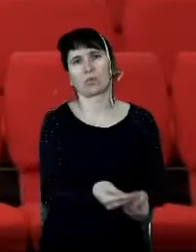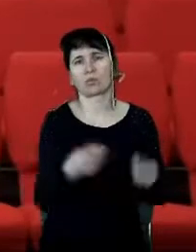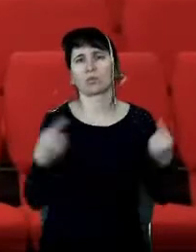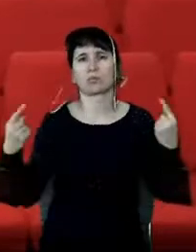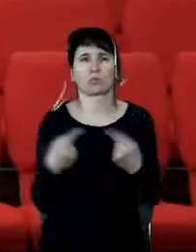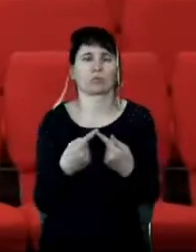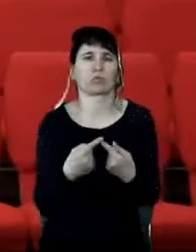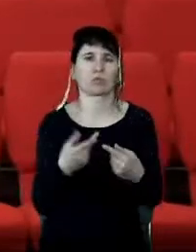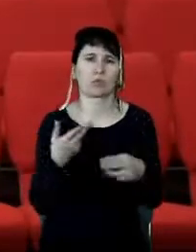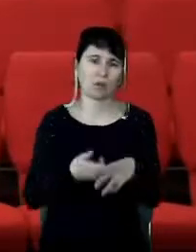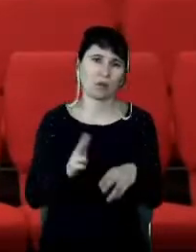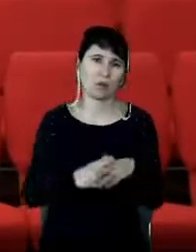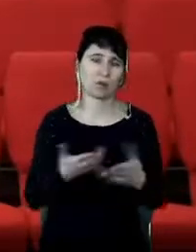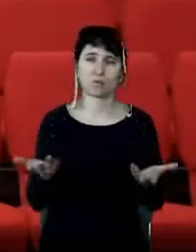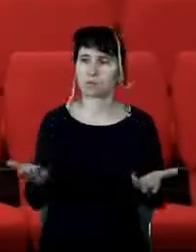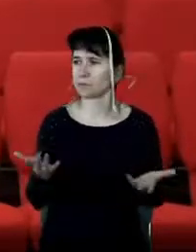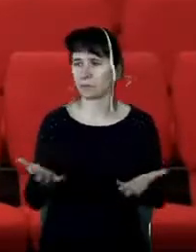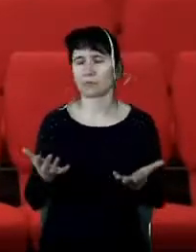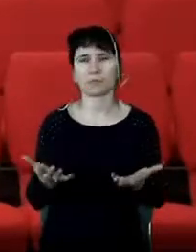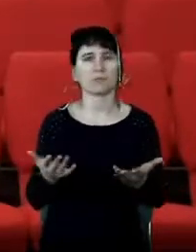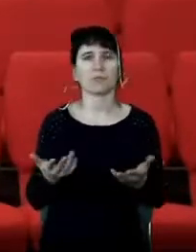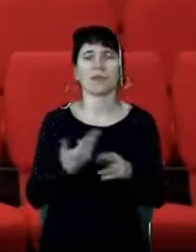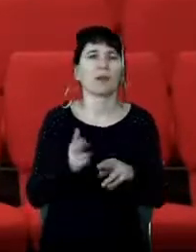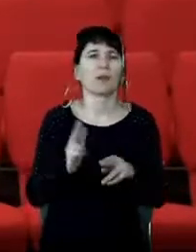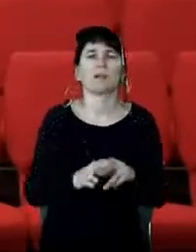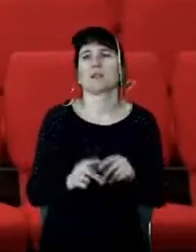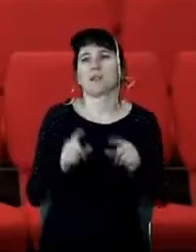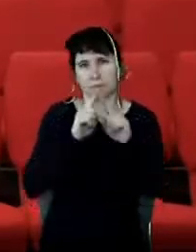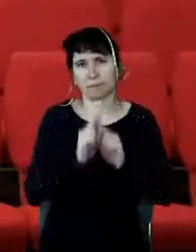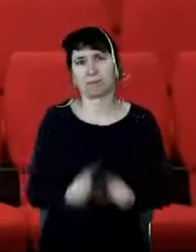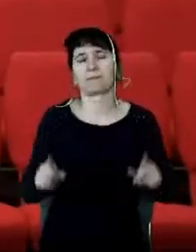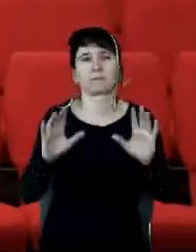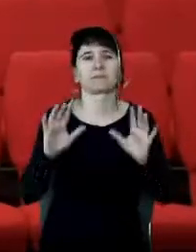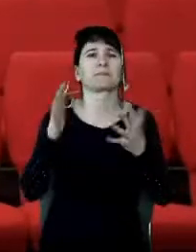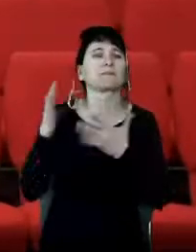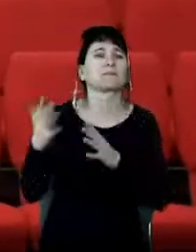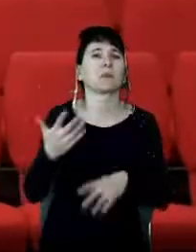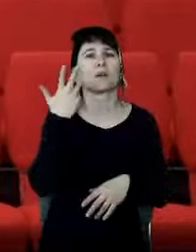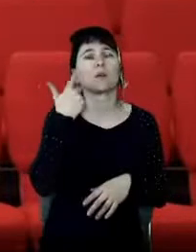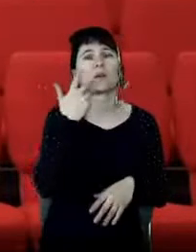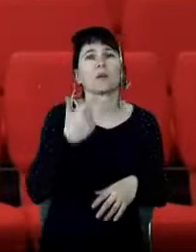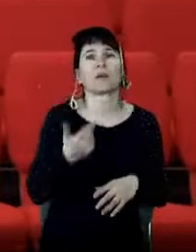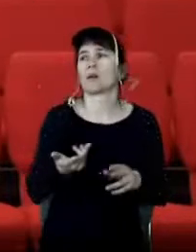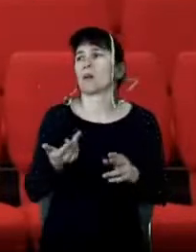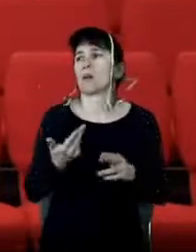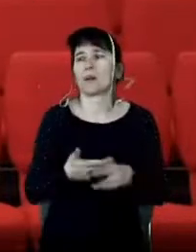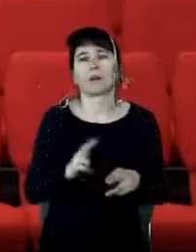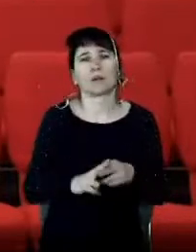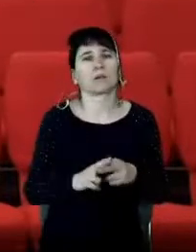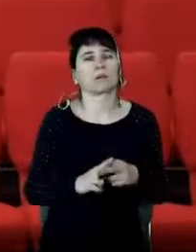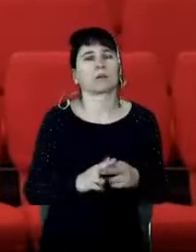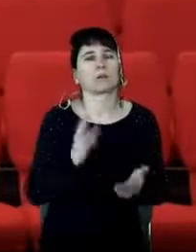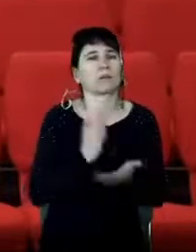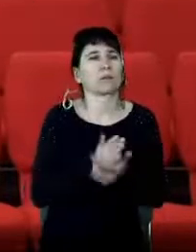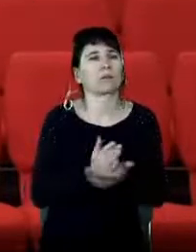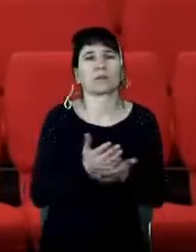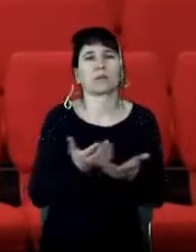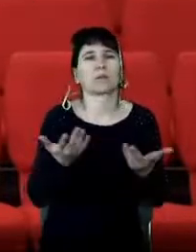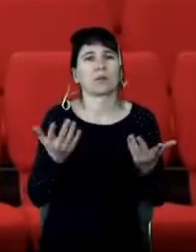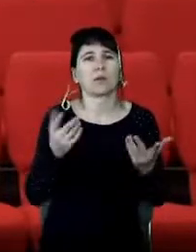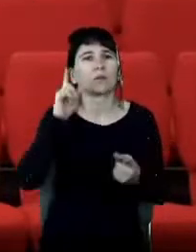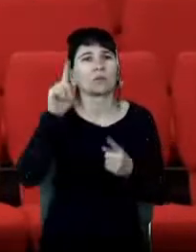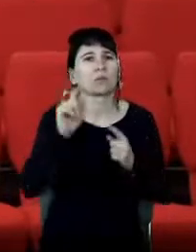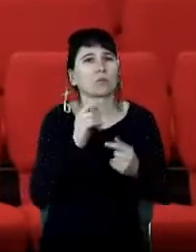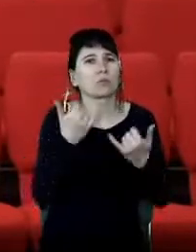землю. Це була така, знаєте, незвичайний момент, і коли це була така незвичайна дорога, але